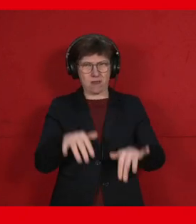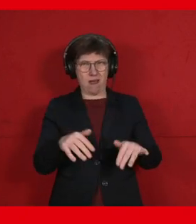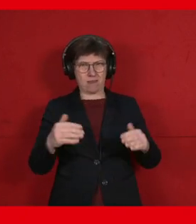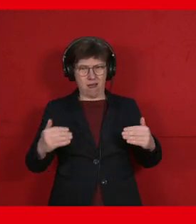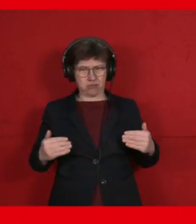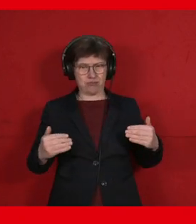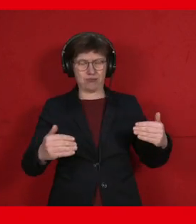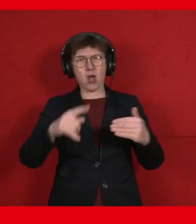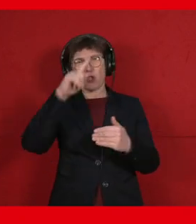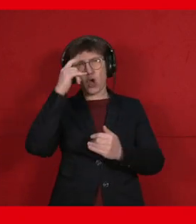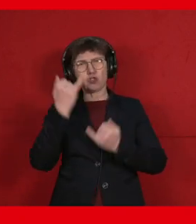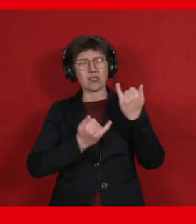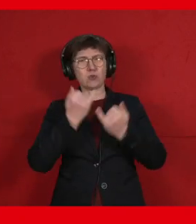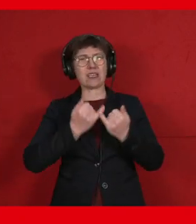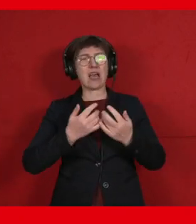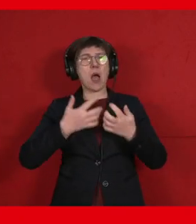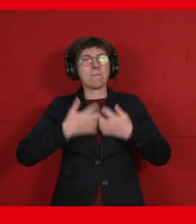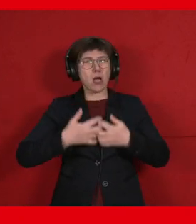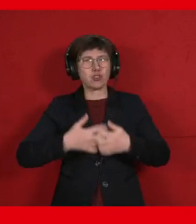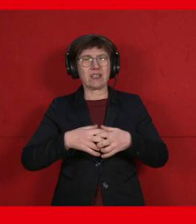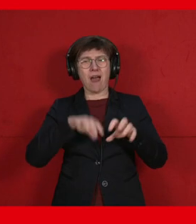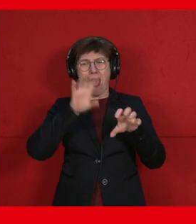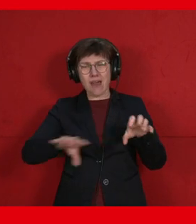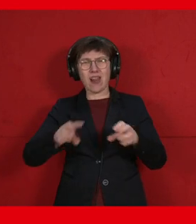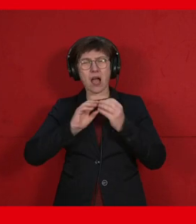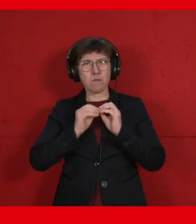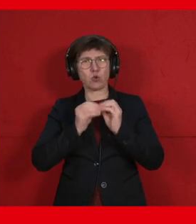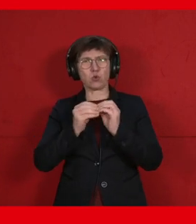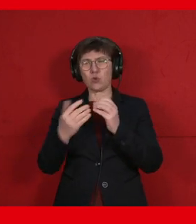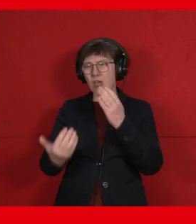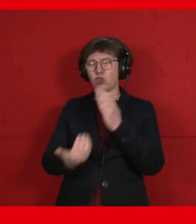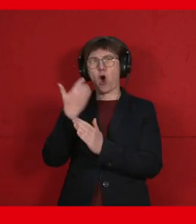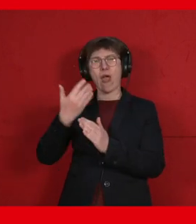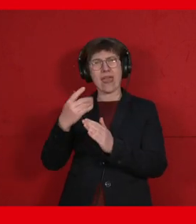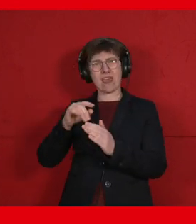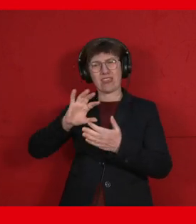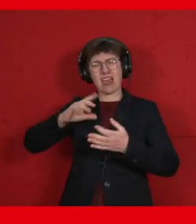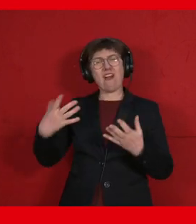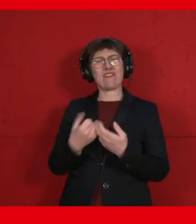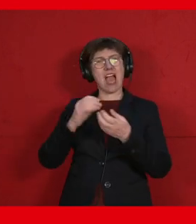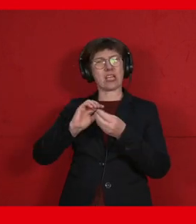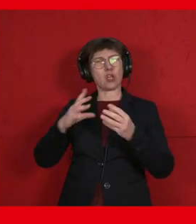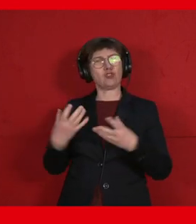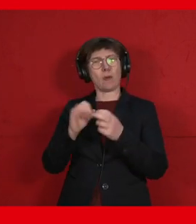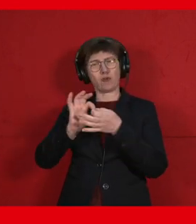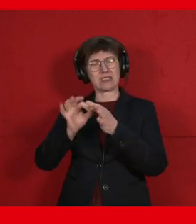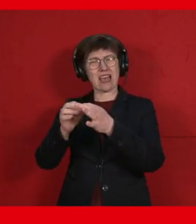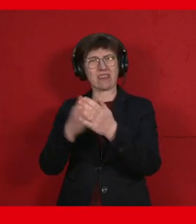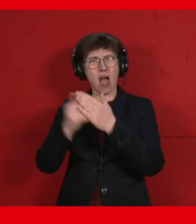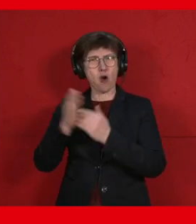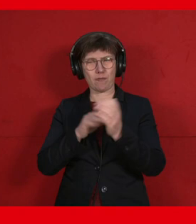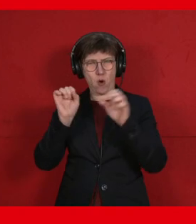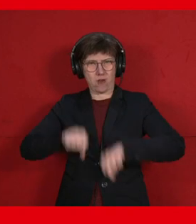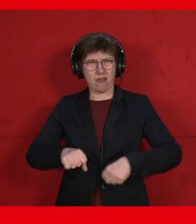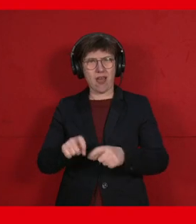wir eben in der deutschen Industrie auch die Maschinen, die Anlagen produzieren, mit denen diese neuen Wertschöpfungsketten aufgebaut werden. Und das ist ganz wichtig.